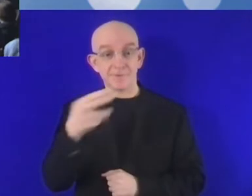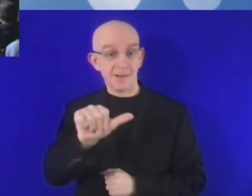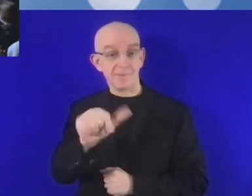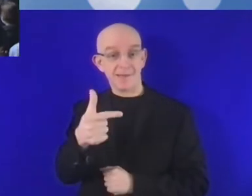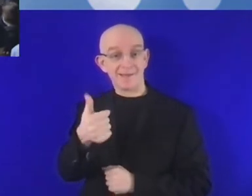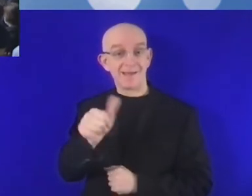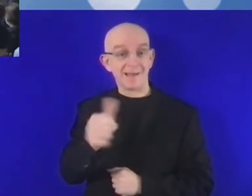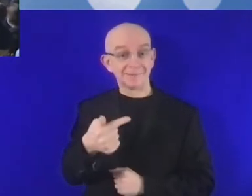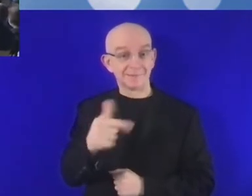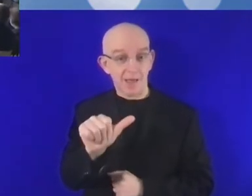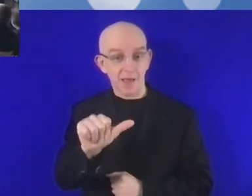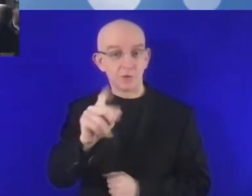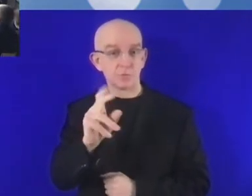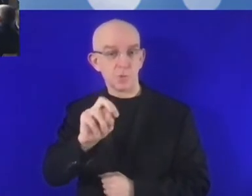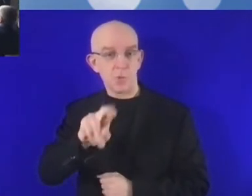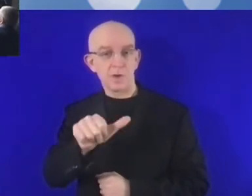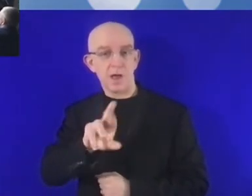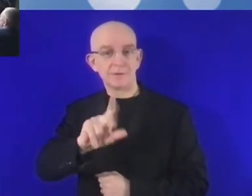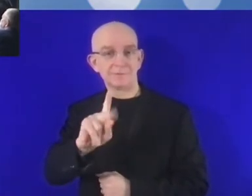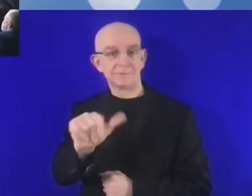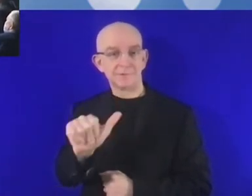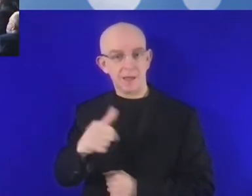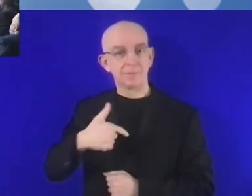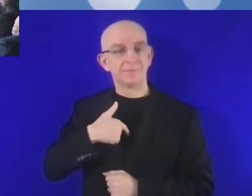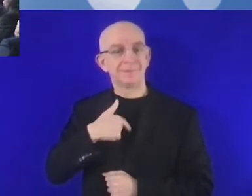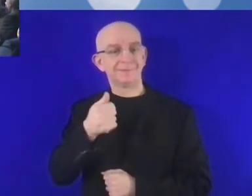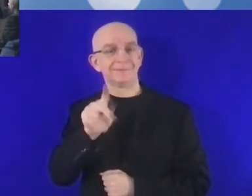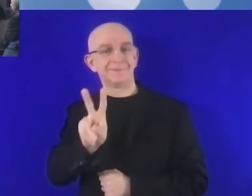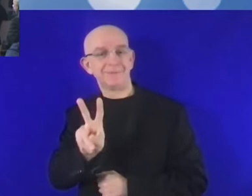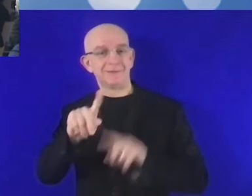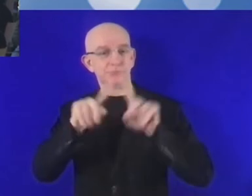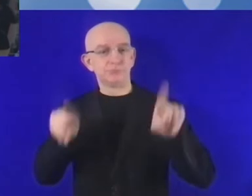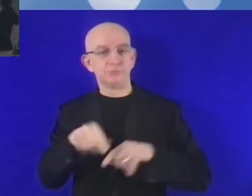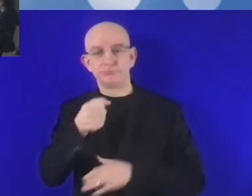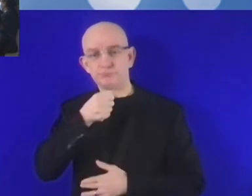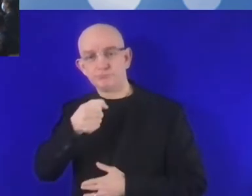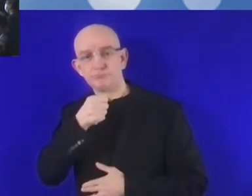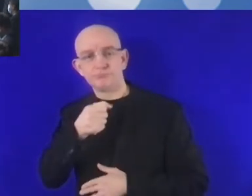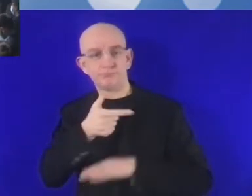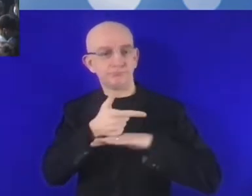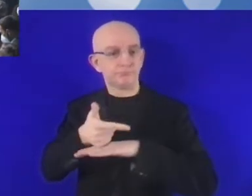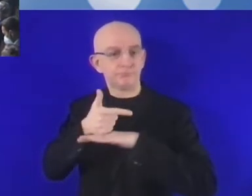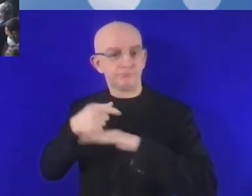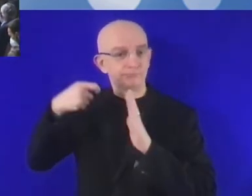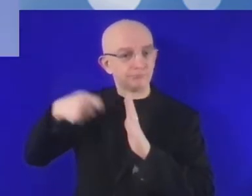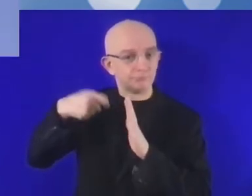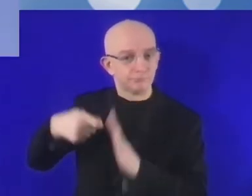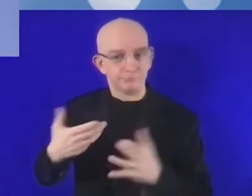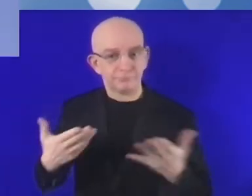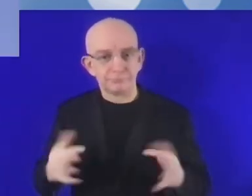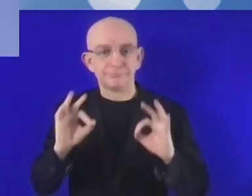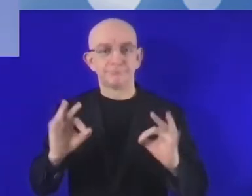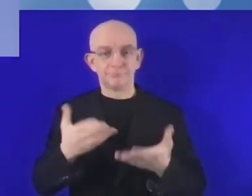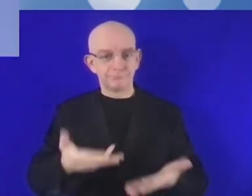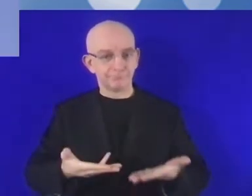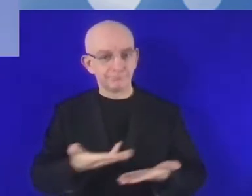التلفزيون البولندي، وأنا لي الشرف أن أرحب بكم هنا في هذا المكان وفي هذا